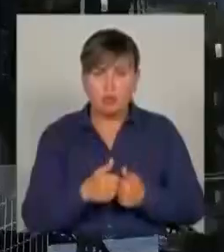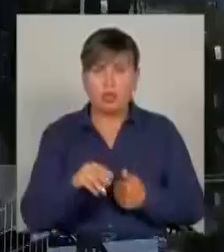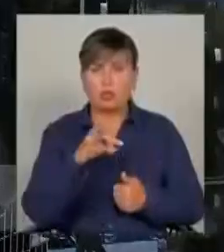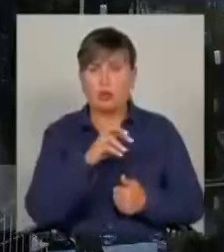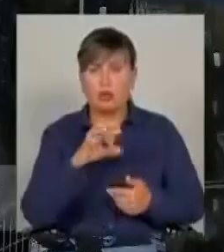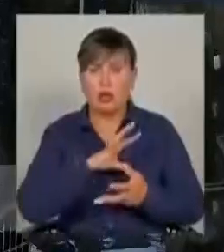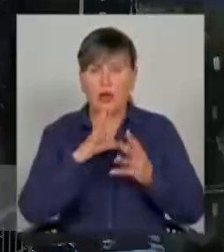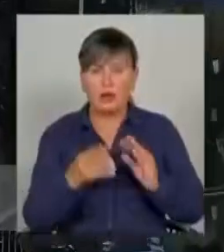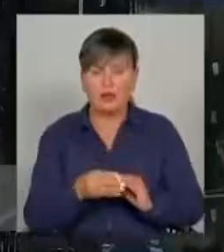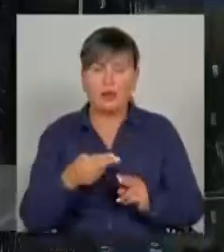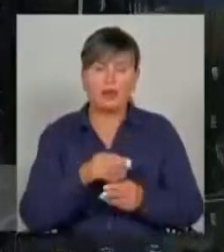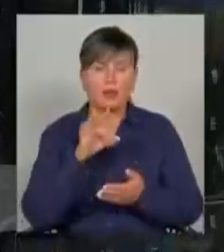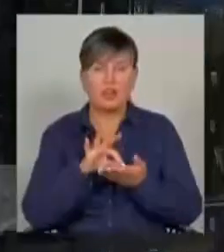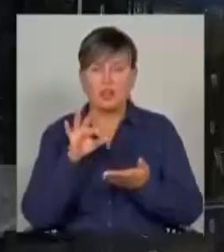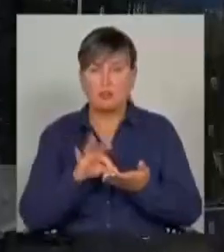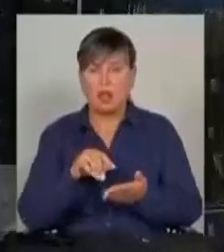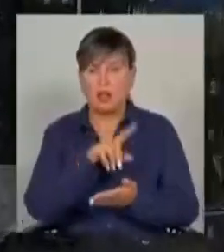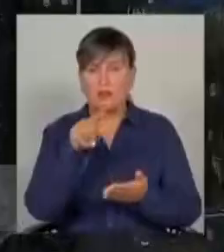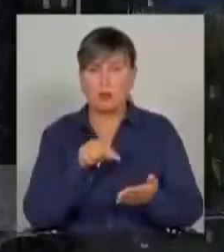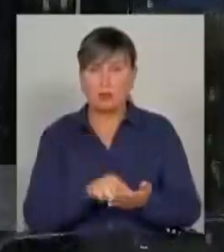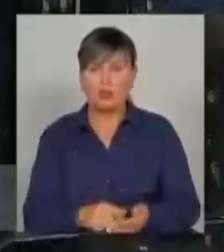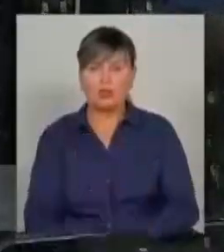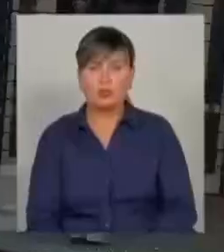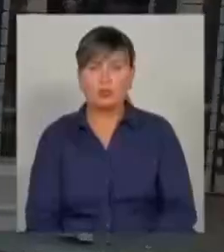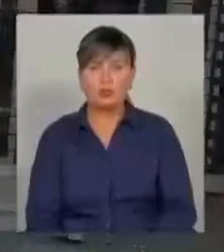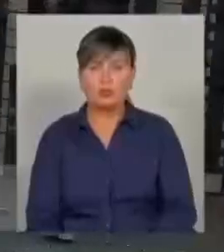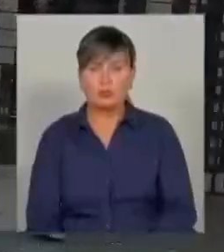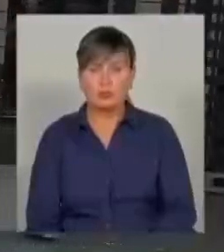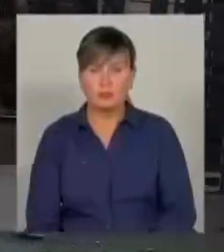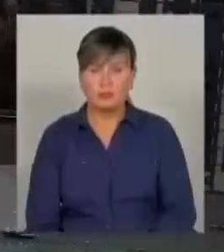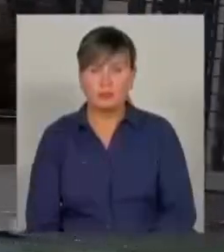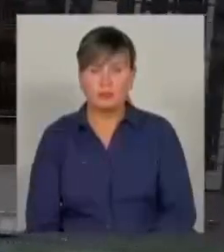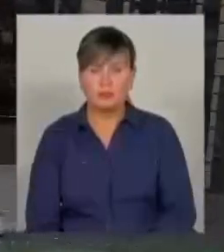Токаев, это принципиальный вопрос. Айдана Нураш, Ернат Булатбек, телеканал «Алматы».